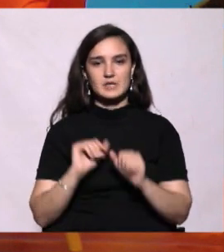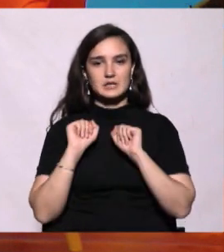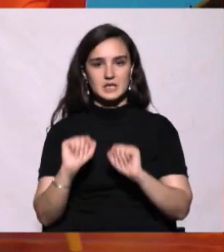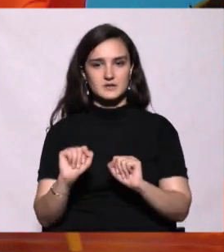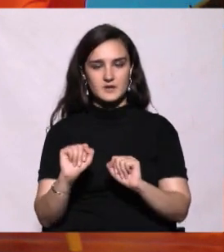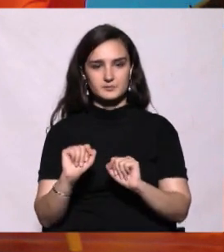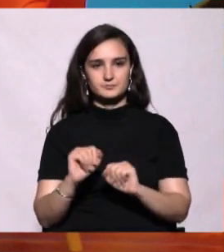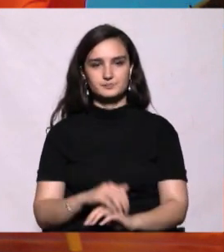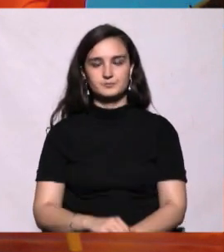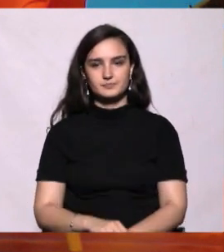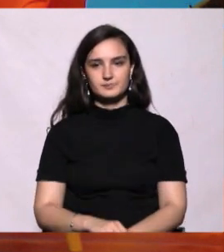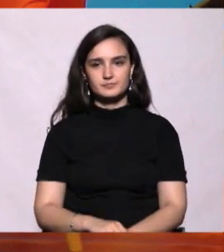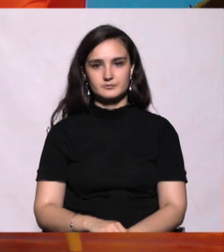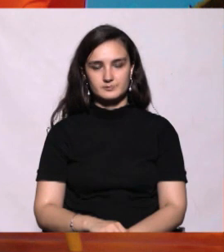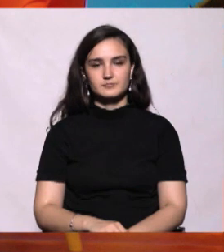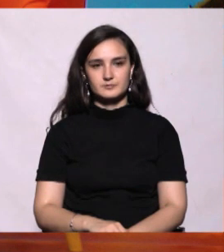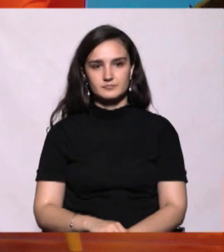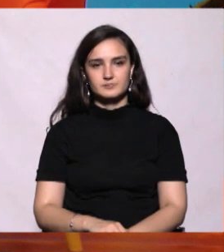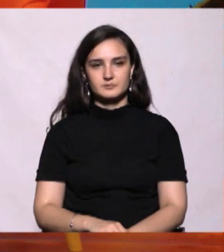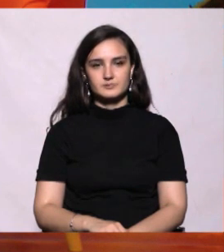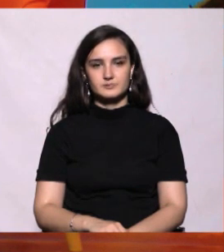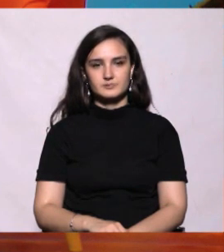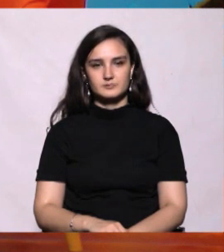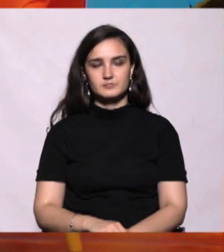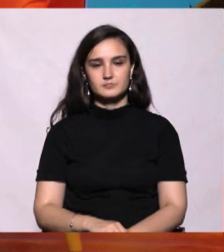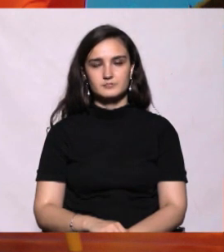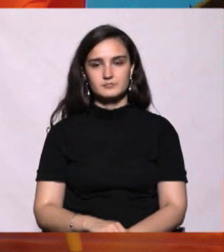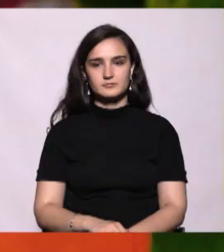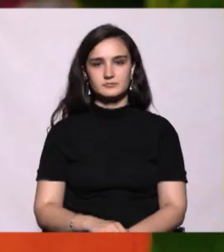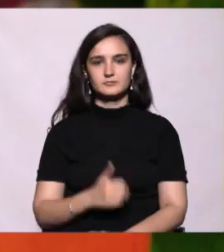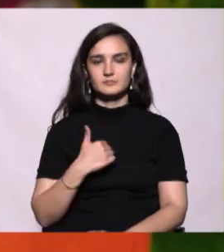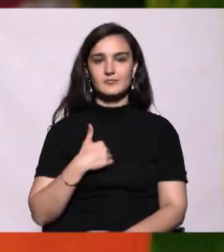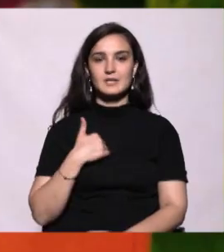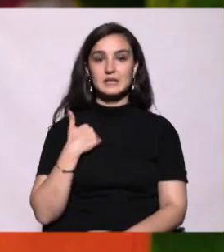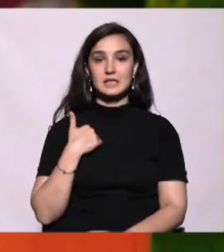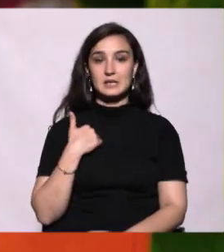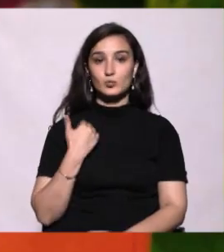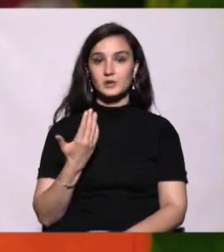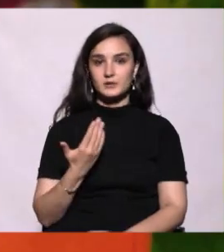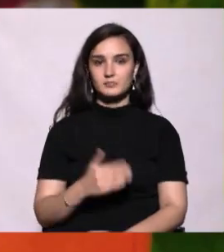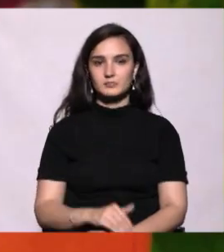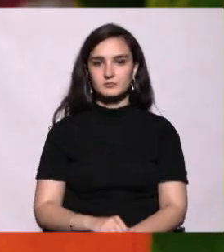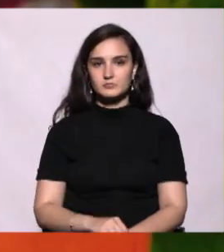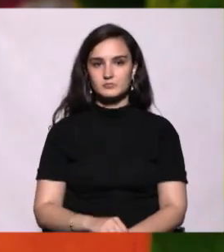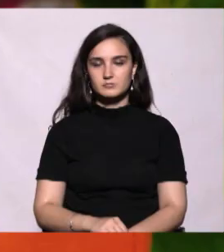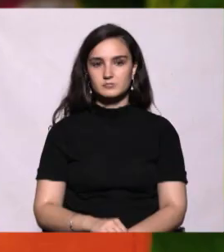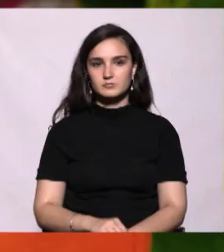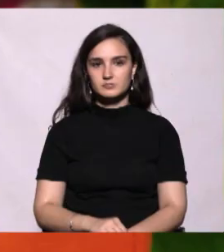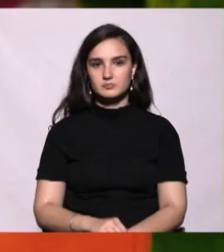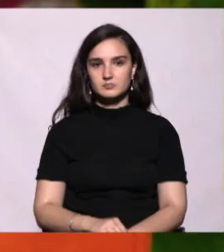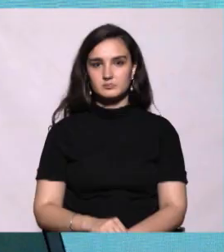Protection, protection. დაცვა, Worthy. ღირსი, ღირებული,